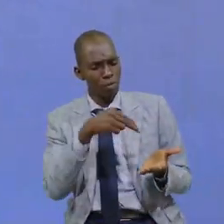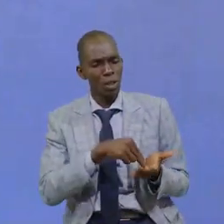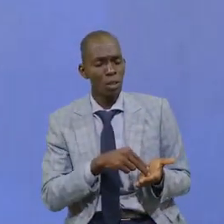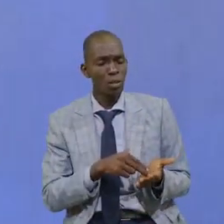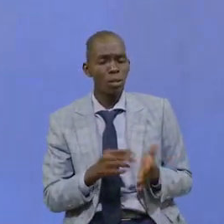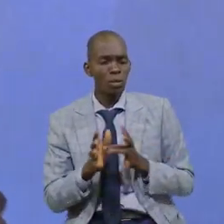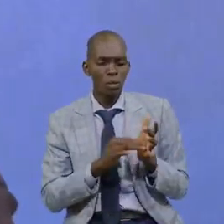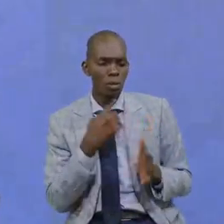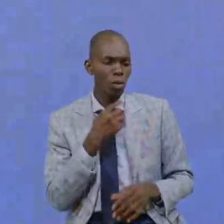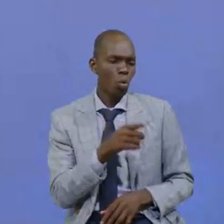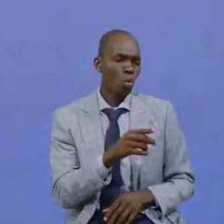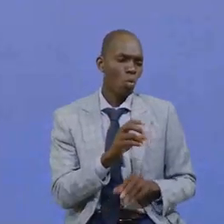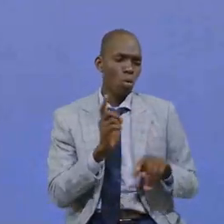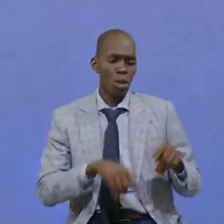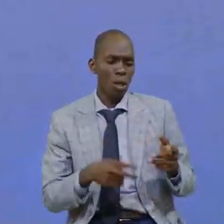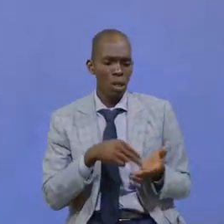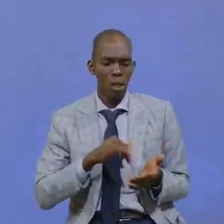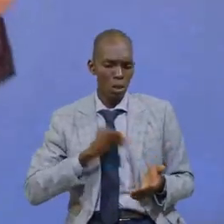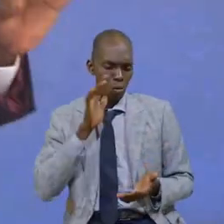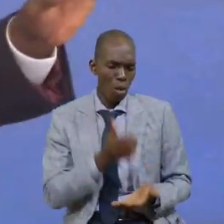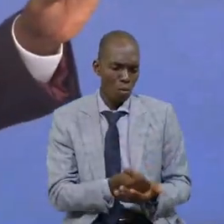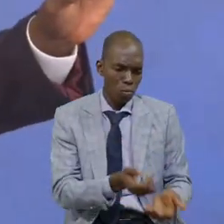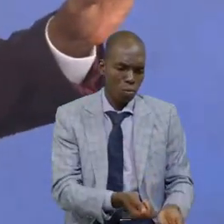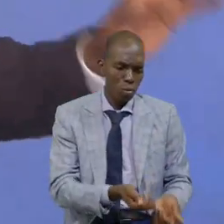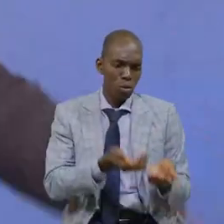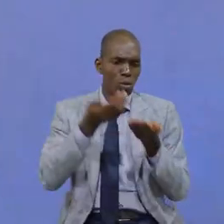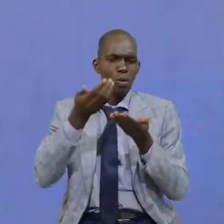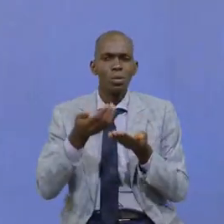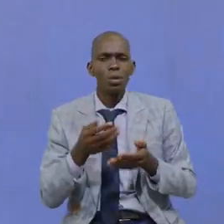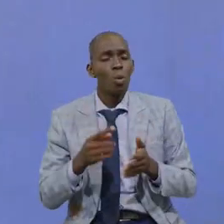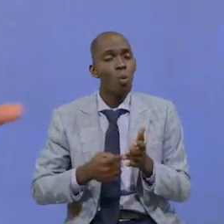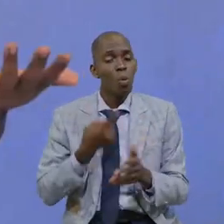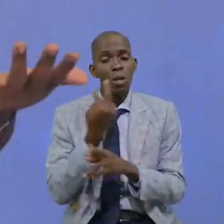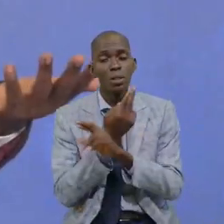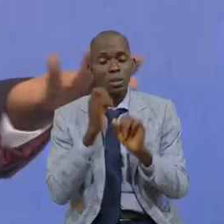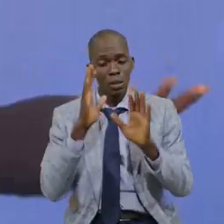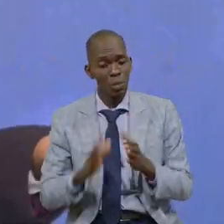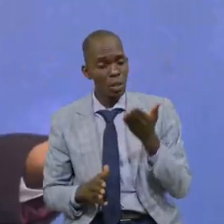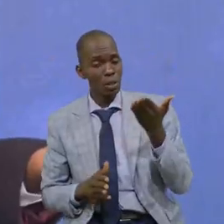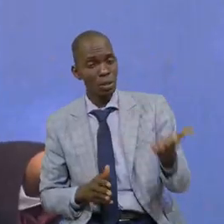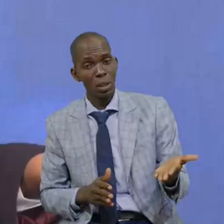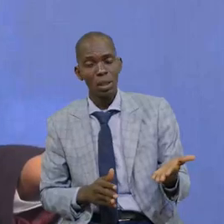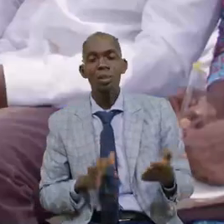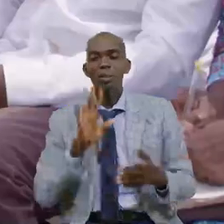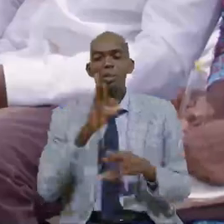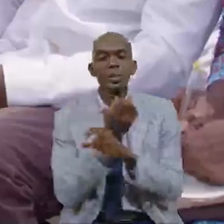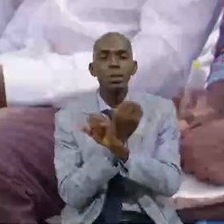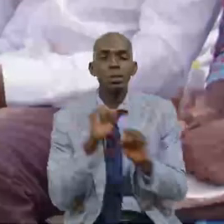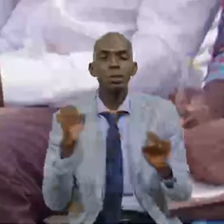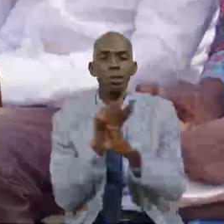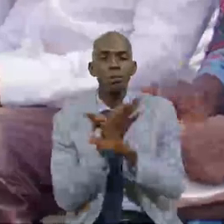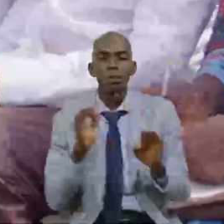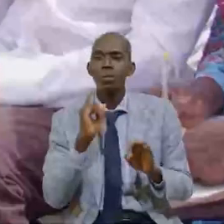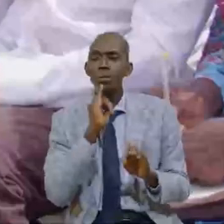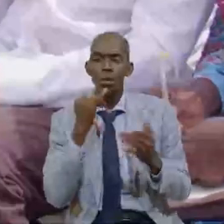pas dit, oh, ah, d'accord, donne-moi ta main, je vais te soulever. Quel Une fois que le rédempteur est là, ta rédemption est